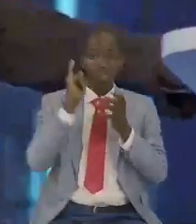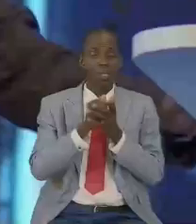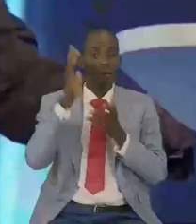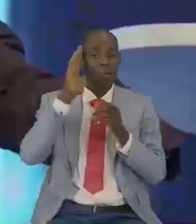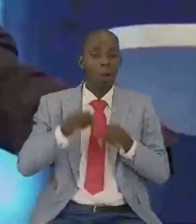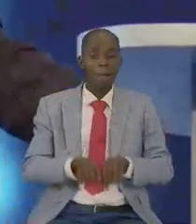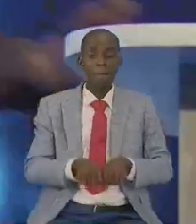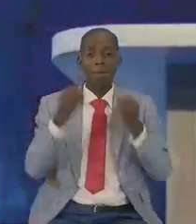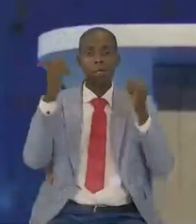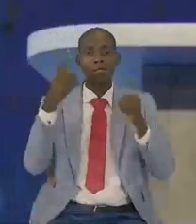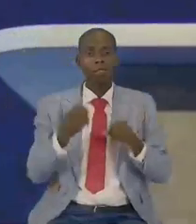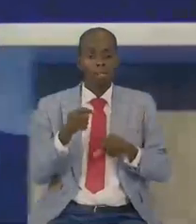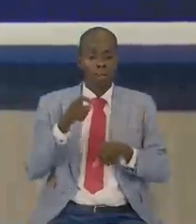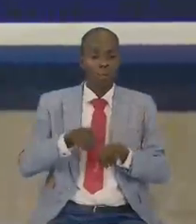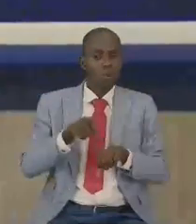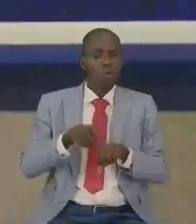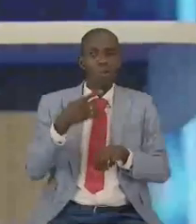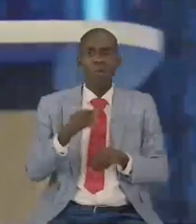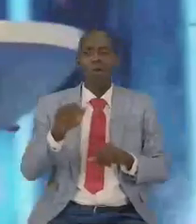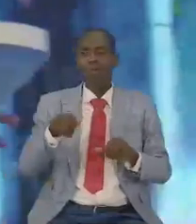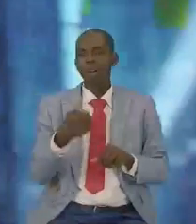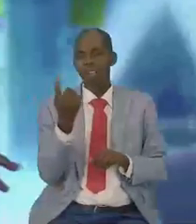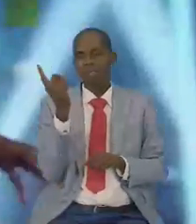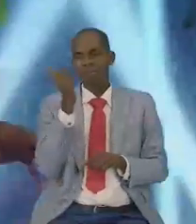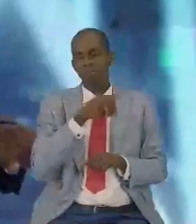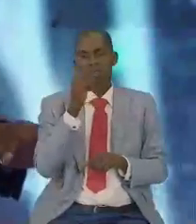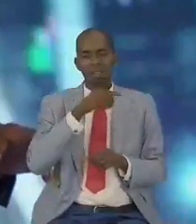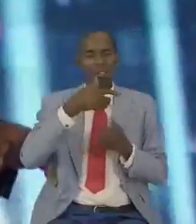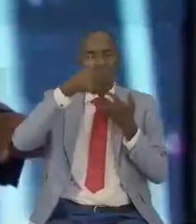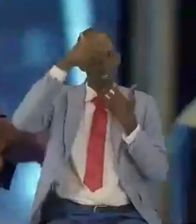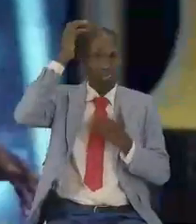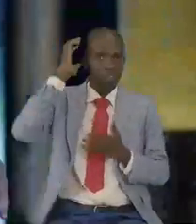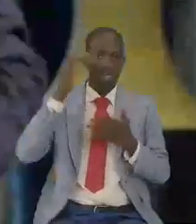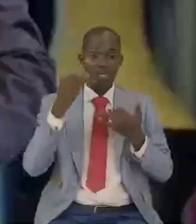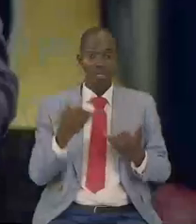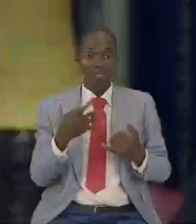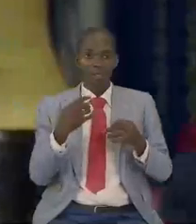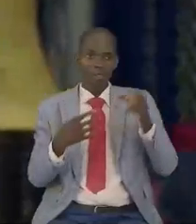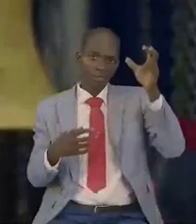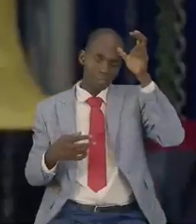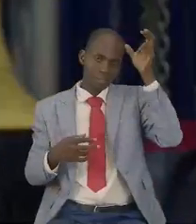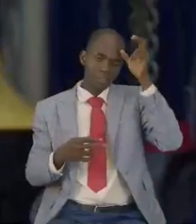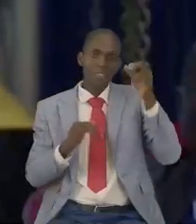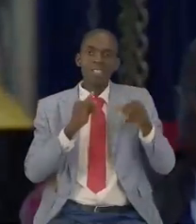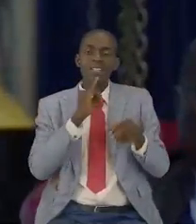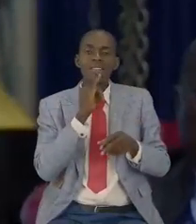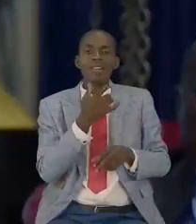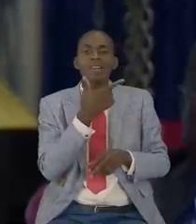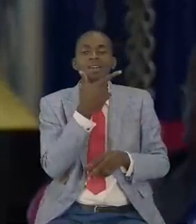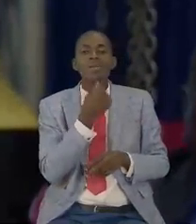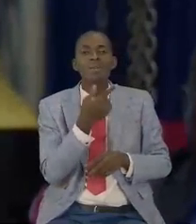Qui va briser les os de tout faux lion. Le diable fait semblant d'être un